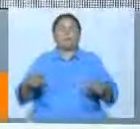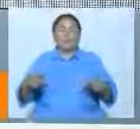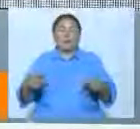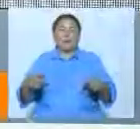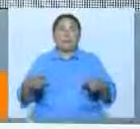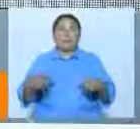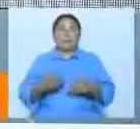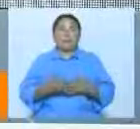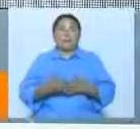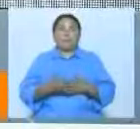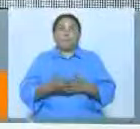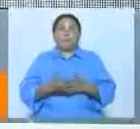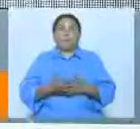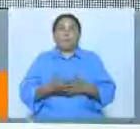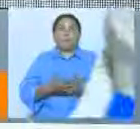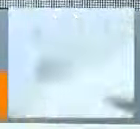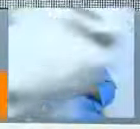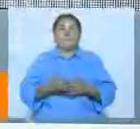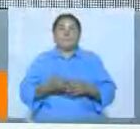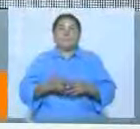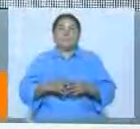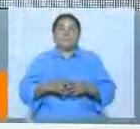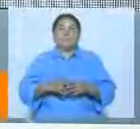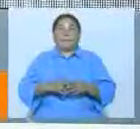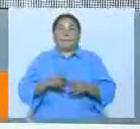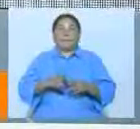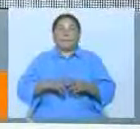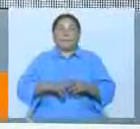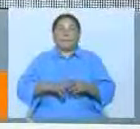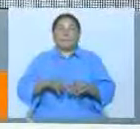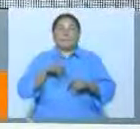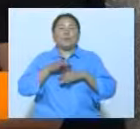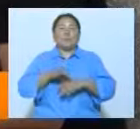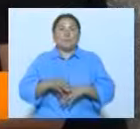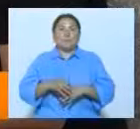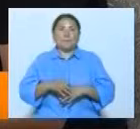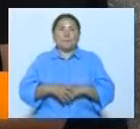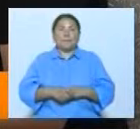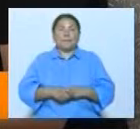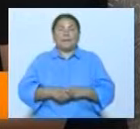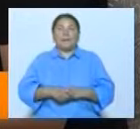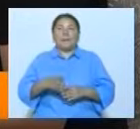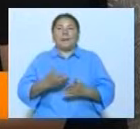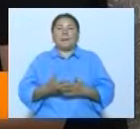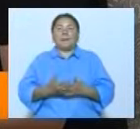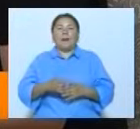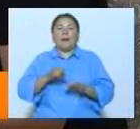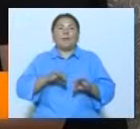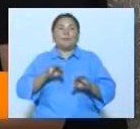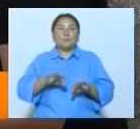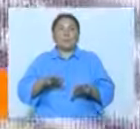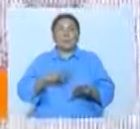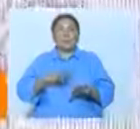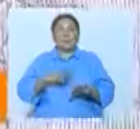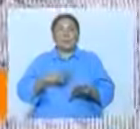көп суды тұтынатын мекемелермен біз келісім сөздерді жүргіземіз. Ұлықбек Тіналиевтің айтуынша қалада